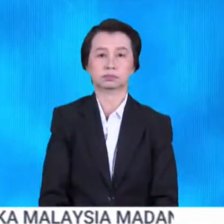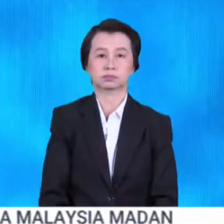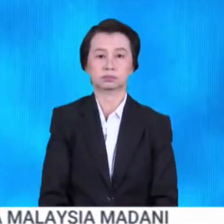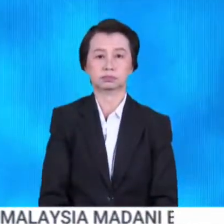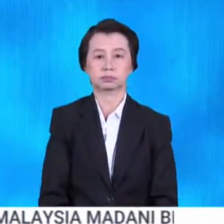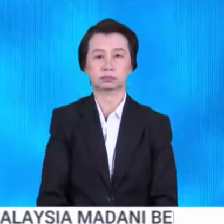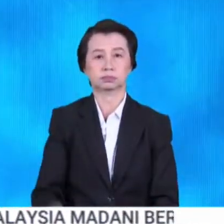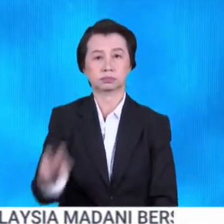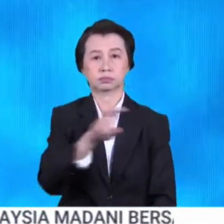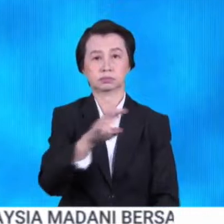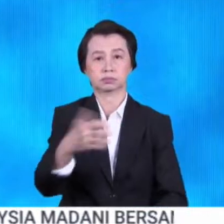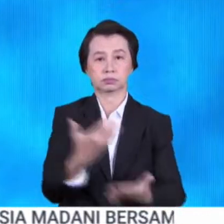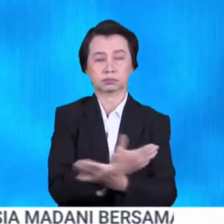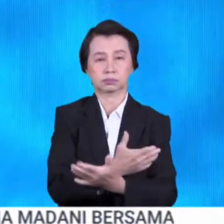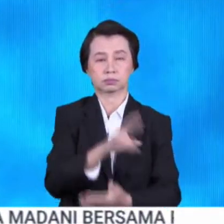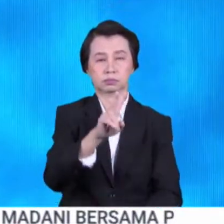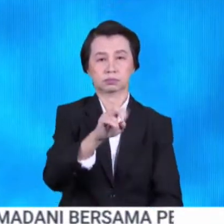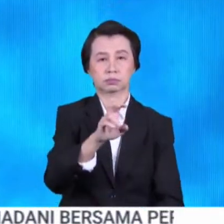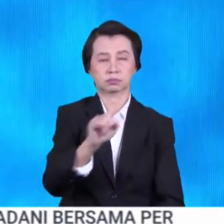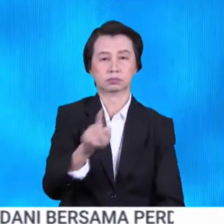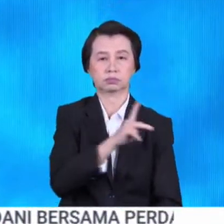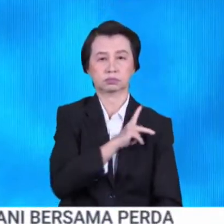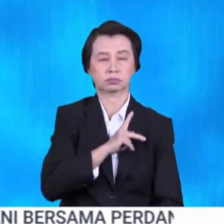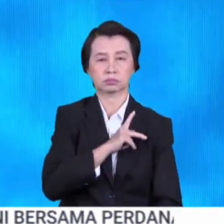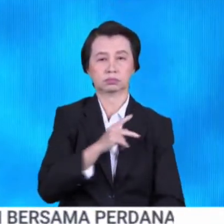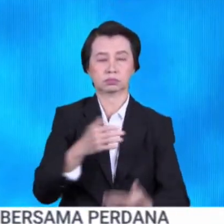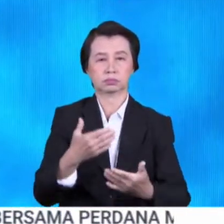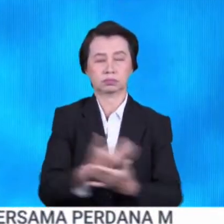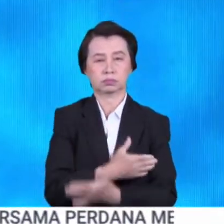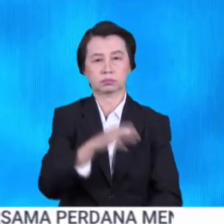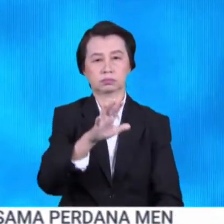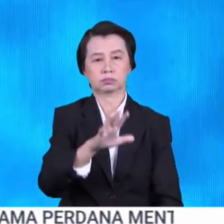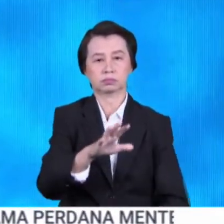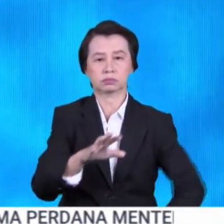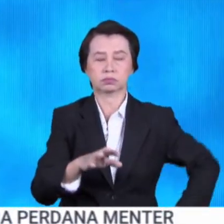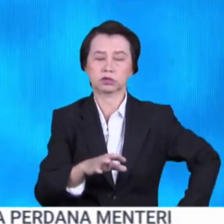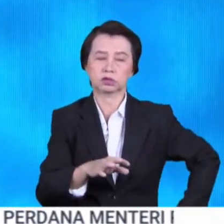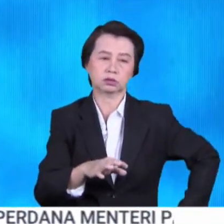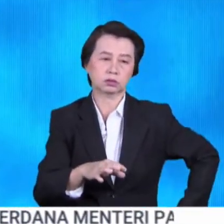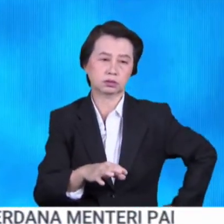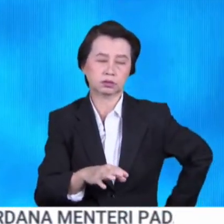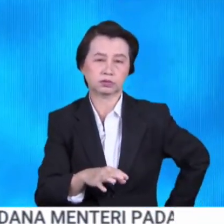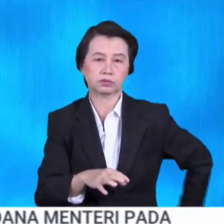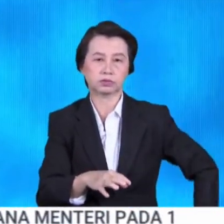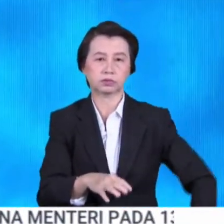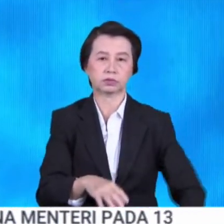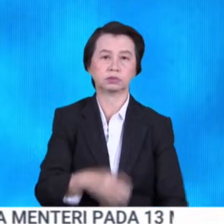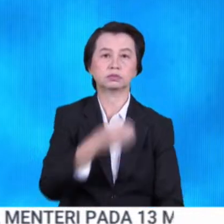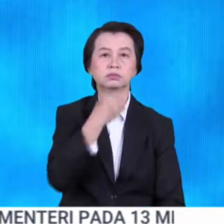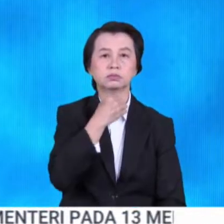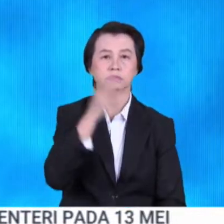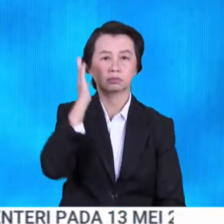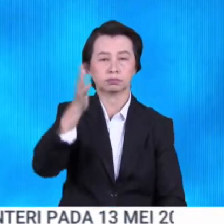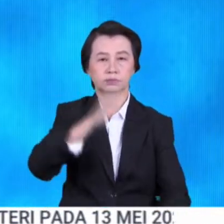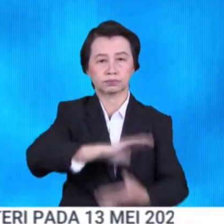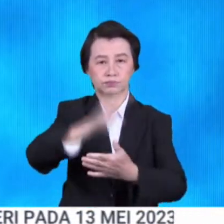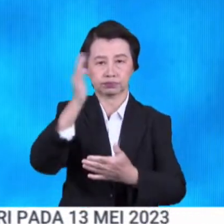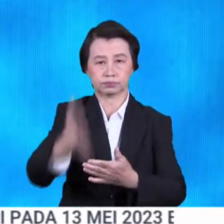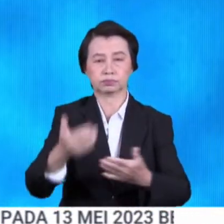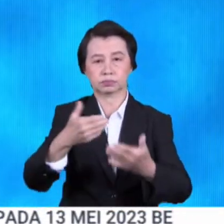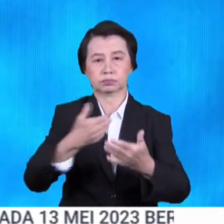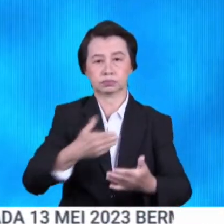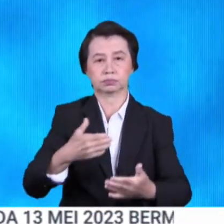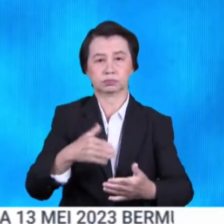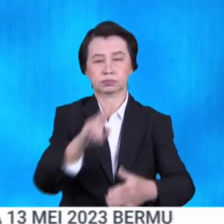Pelantikan baru 829 ketua kampung di 59 Dewan Undangan Negeri Perak Melayu dijangka selesai sebelum